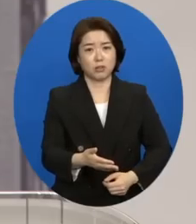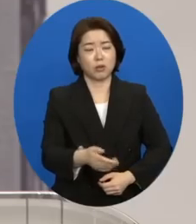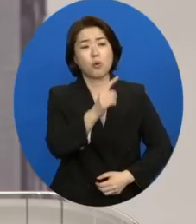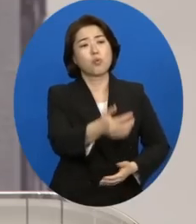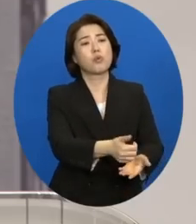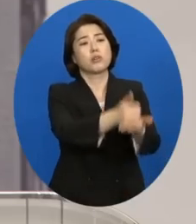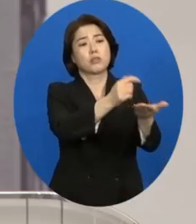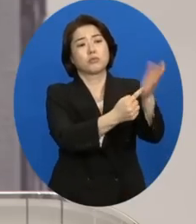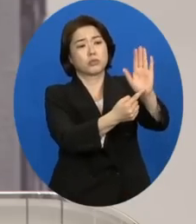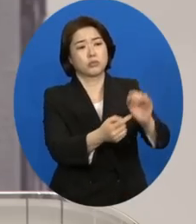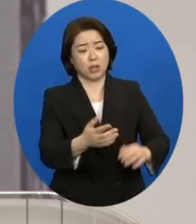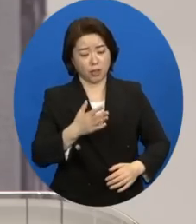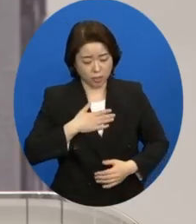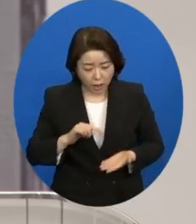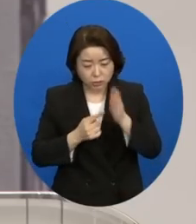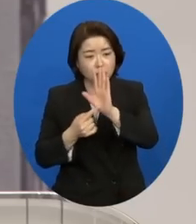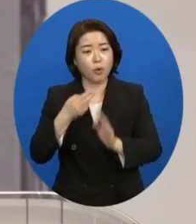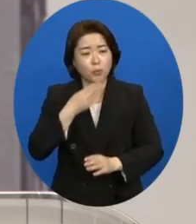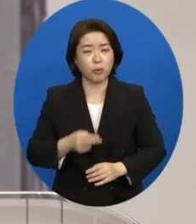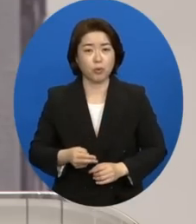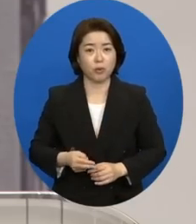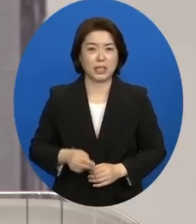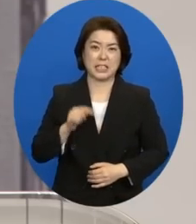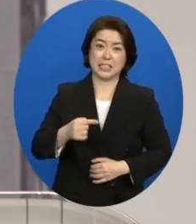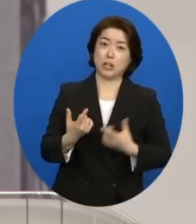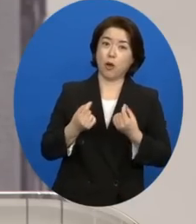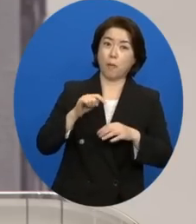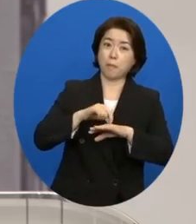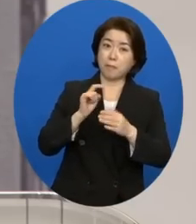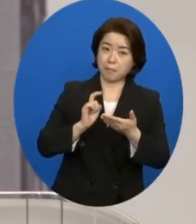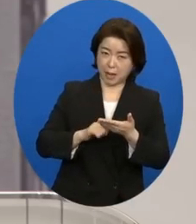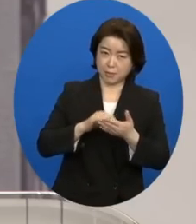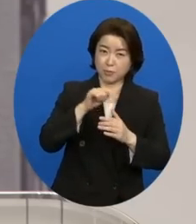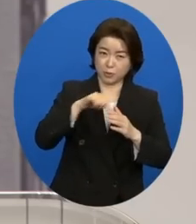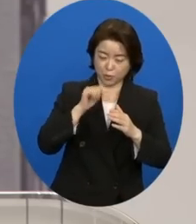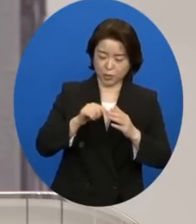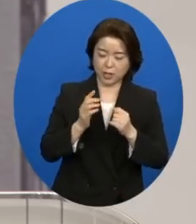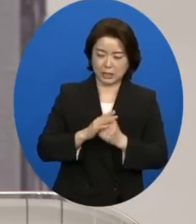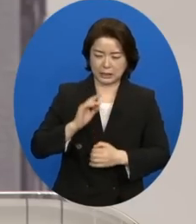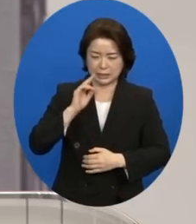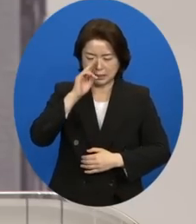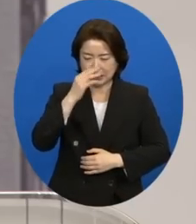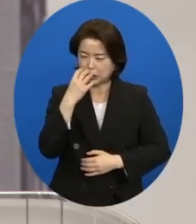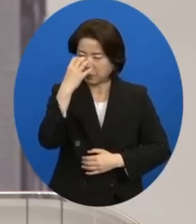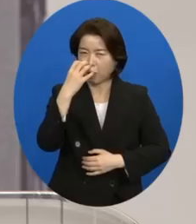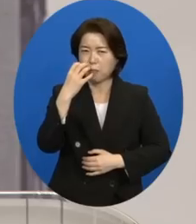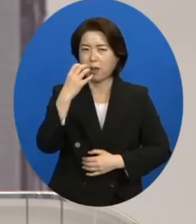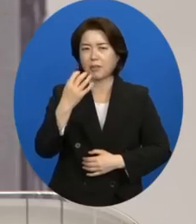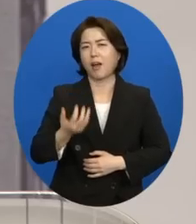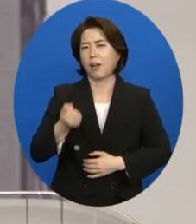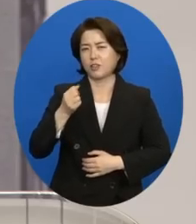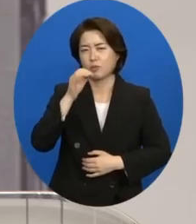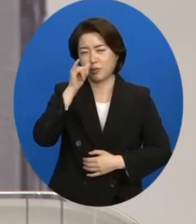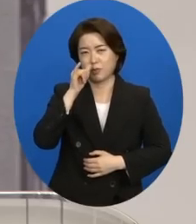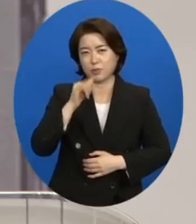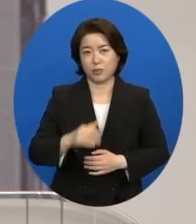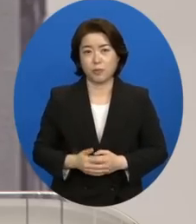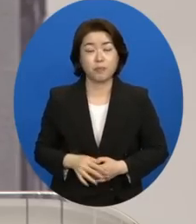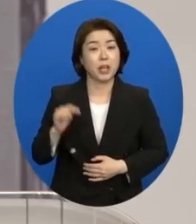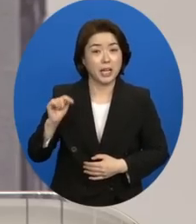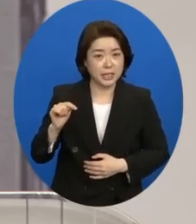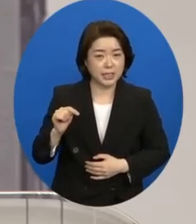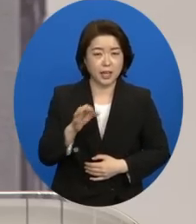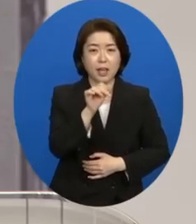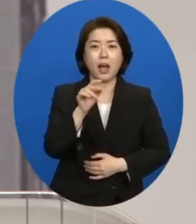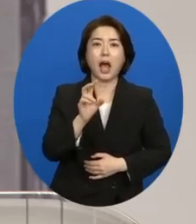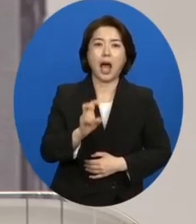드러나 내가 드러나야 시기와 교만이 우리 안에 여러분 있어요 이게 암세포와 같이